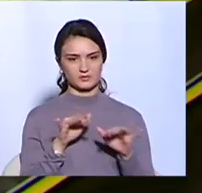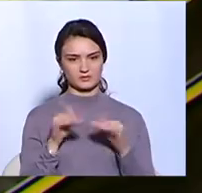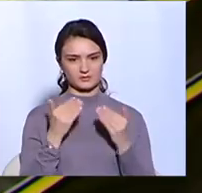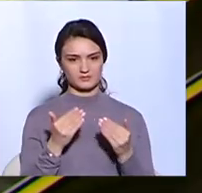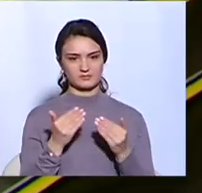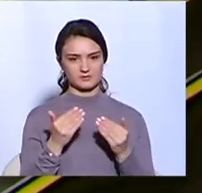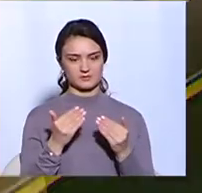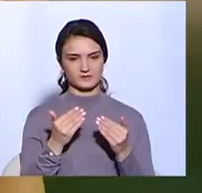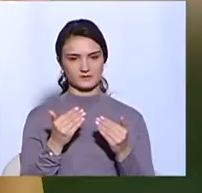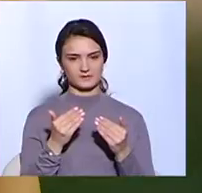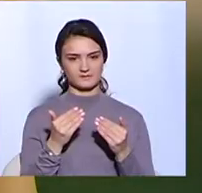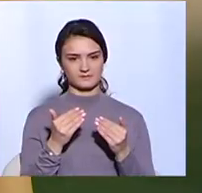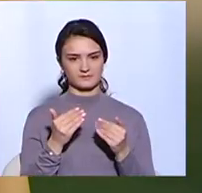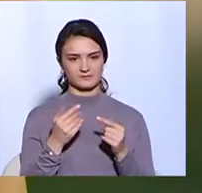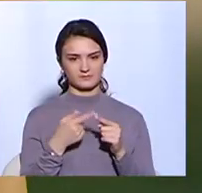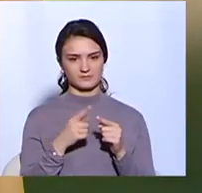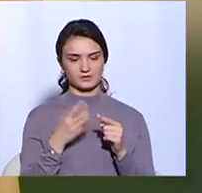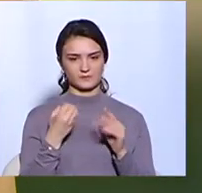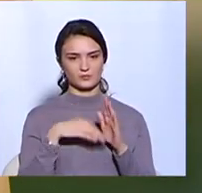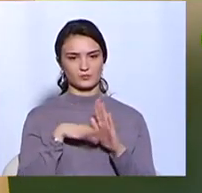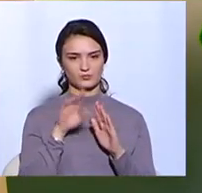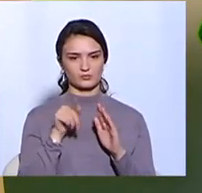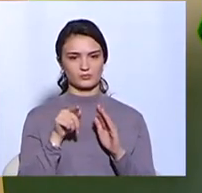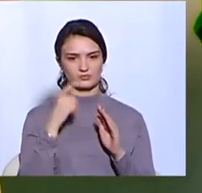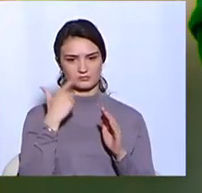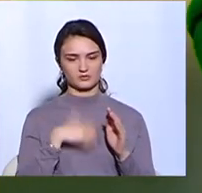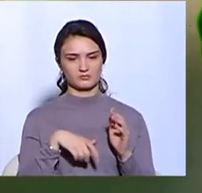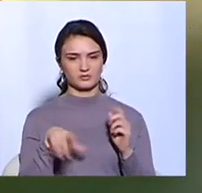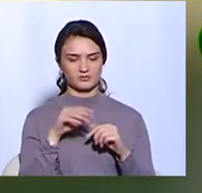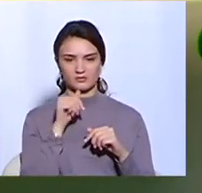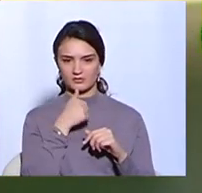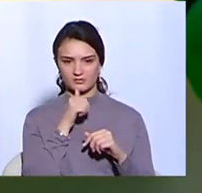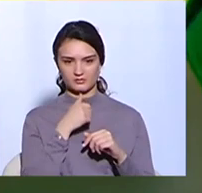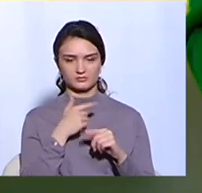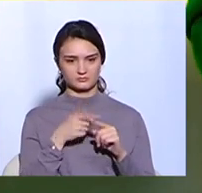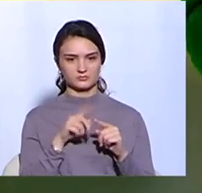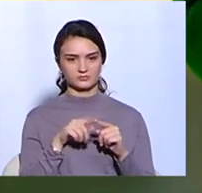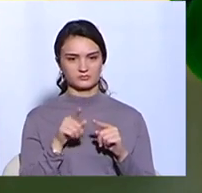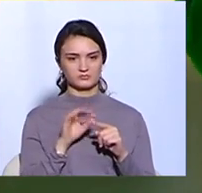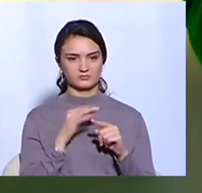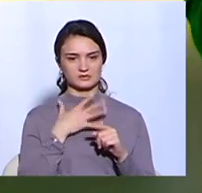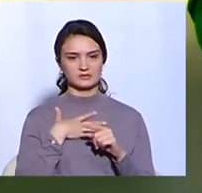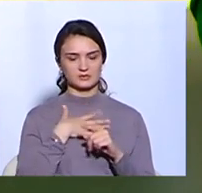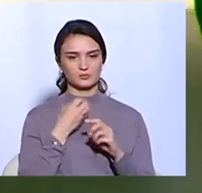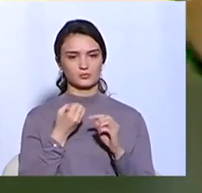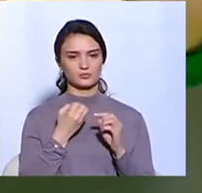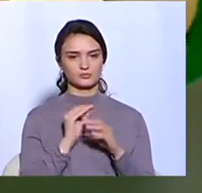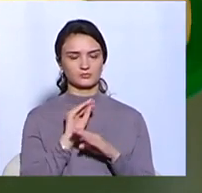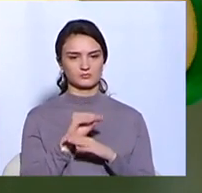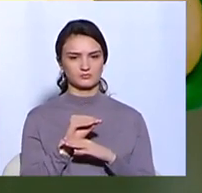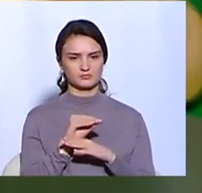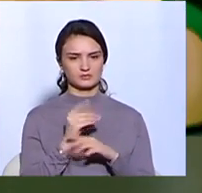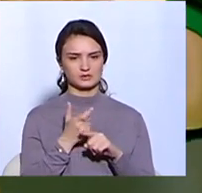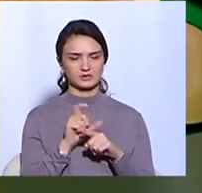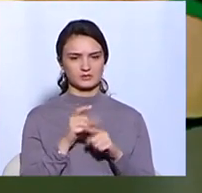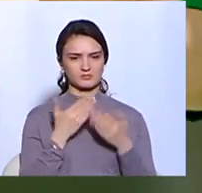სახსარში დამატებითად და ეს კიდევ უფრო დემოტივირებულს ხდის ადამიანს ფიზიკური აქტივობაში ჩართულობისგან. აქედან გამომდინარე,